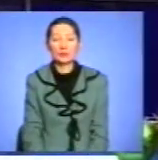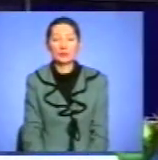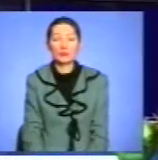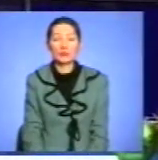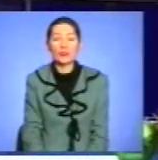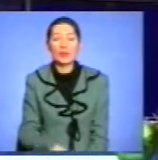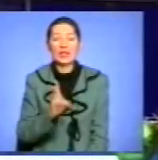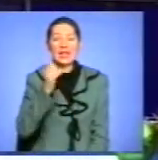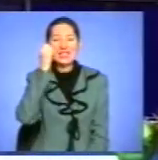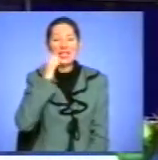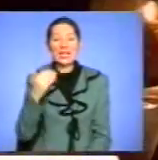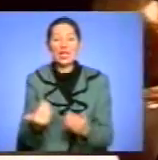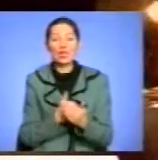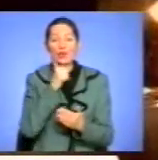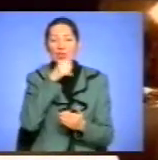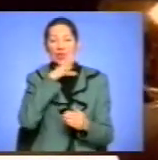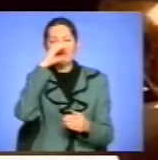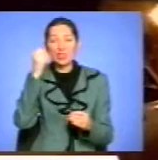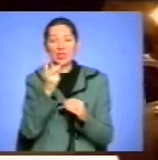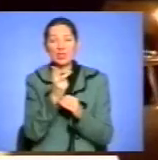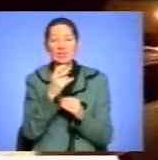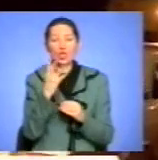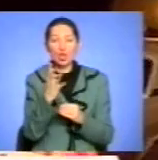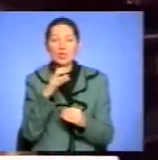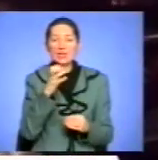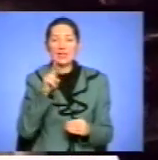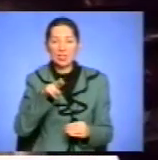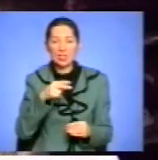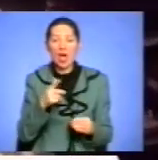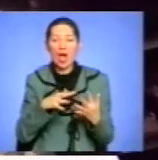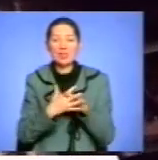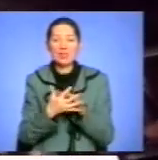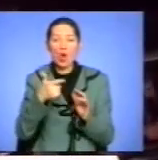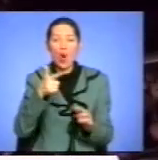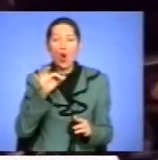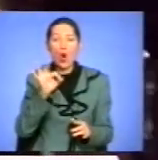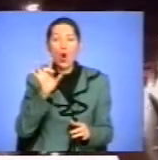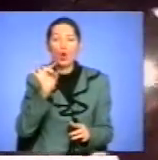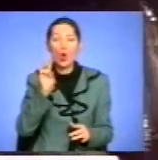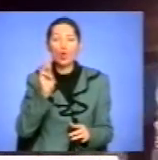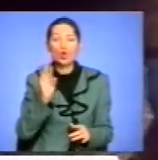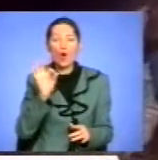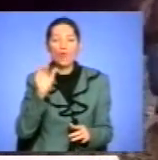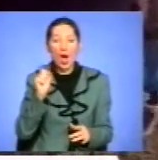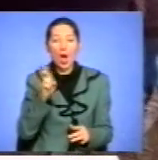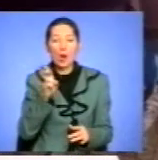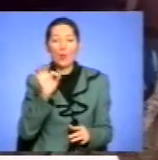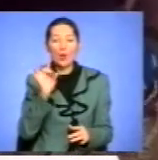На Старий Новий рік у ніч із 13 на 14 січня у селі Горошова Борщівського району проходитиме